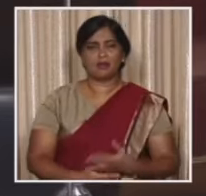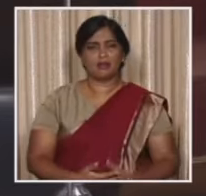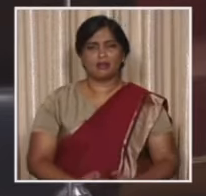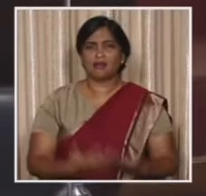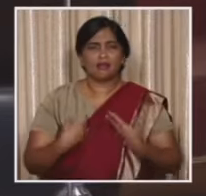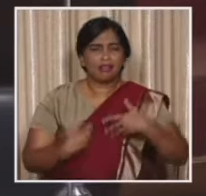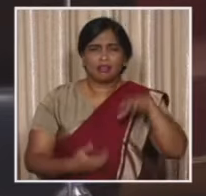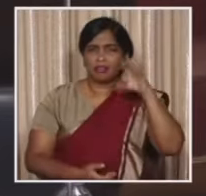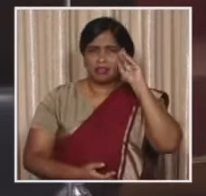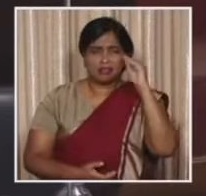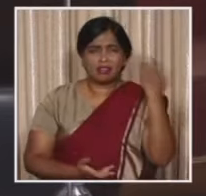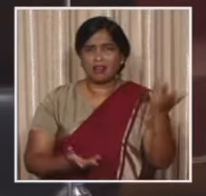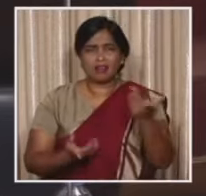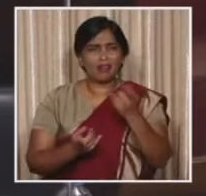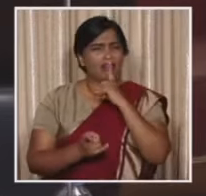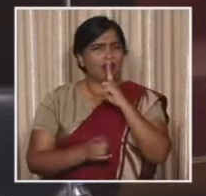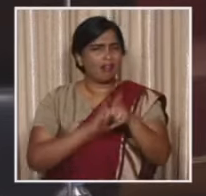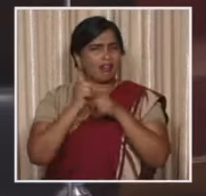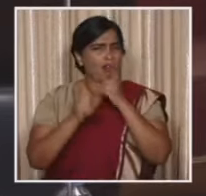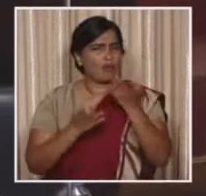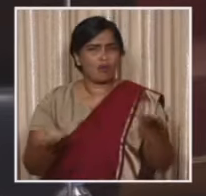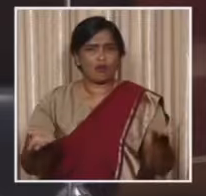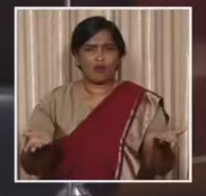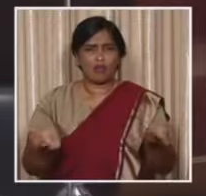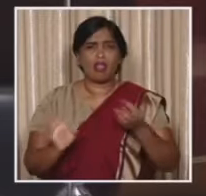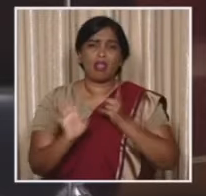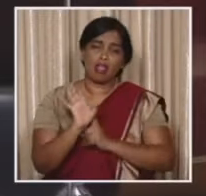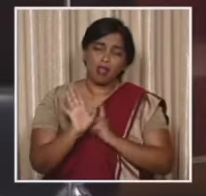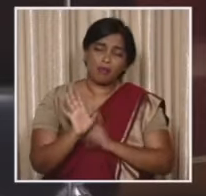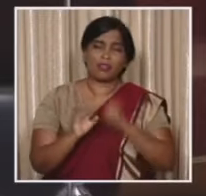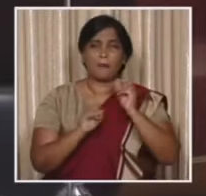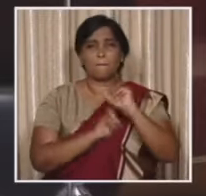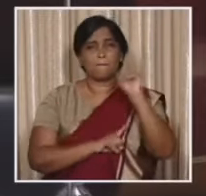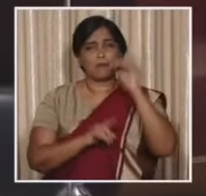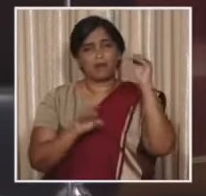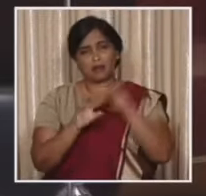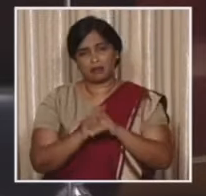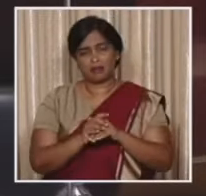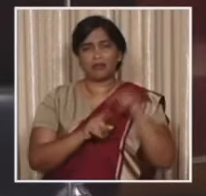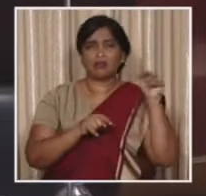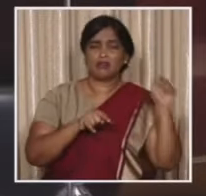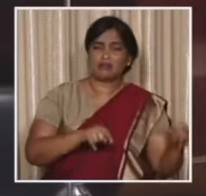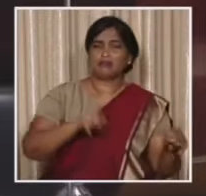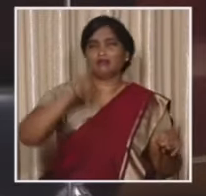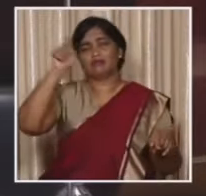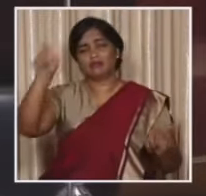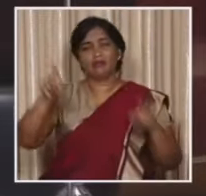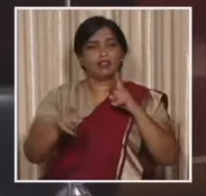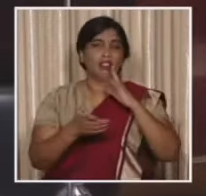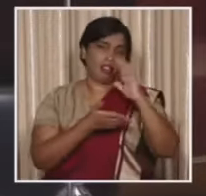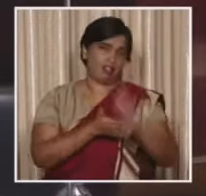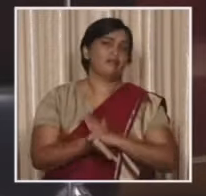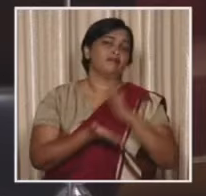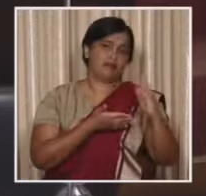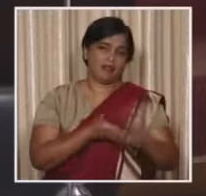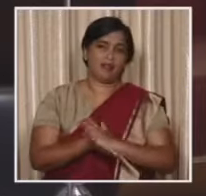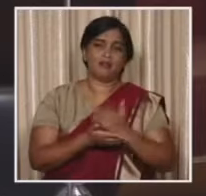Madinah tiada ni muka tu beri. Hamba dia hamba illa parah ni entpi, utar ini kata keruat, meten ini kata keruat, tapi saya ayok illa.